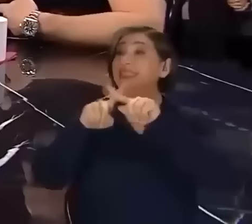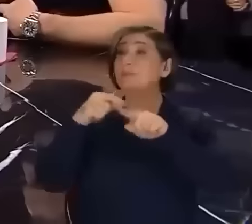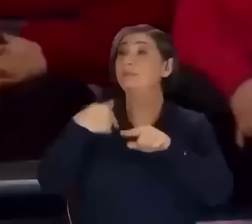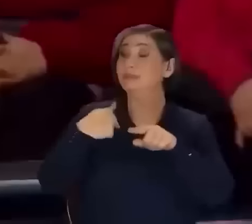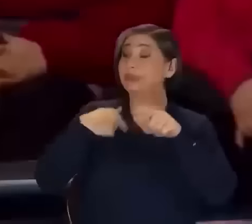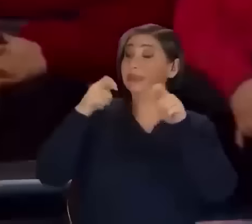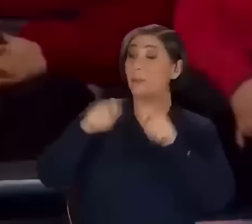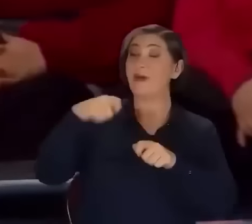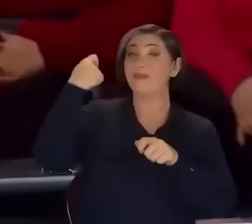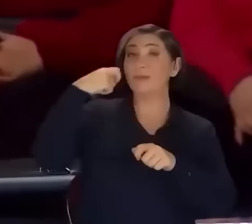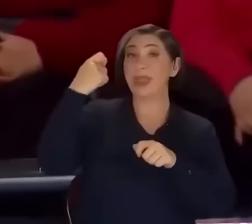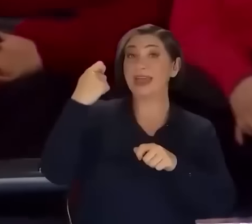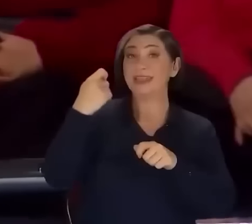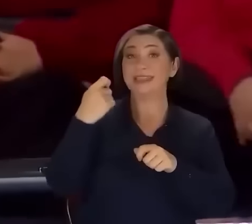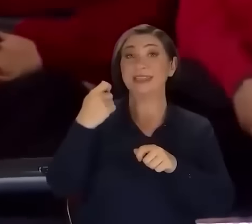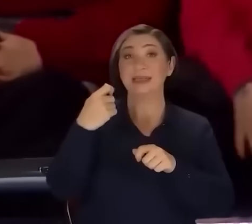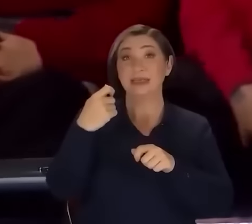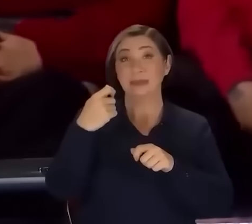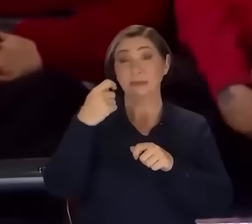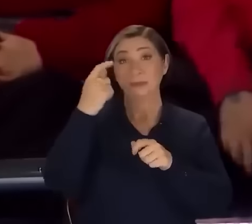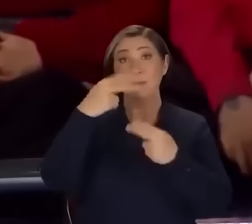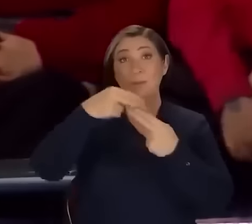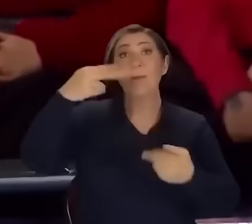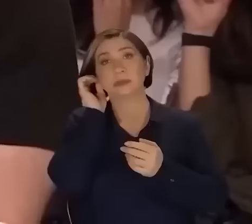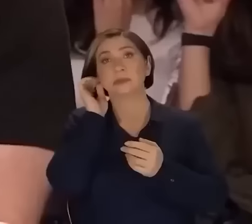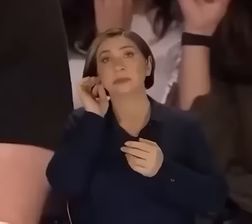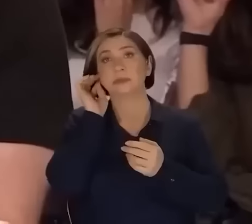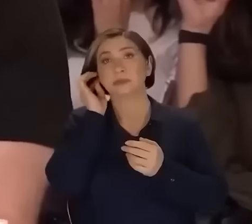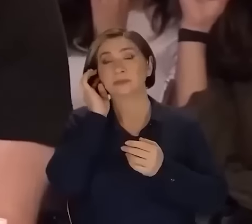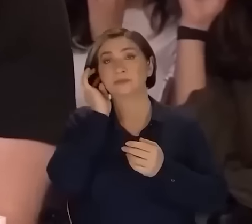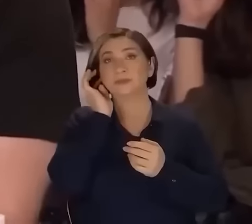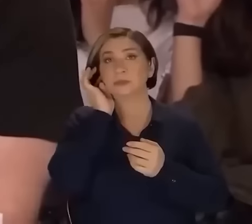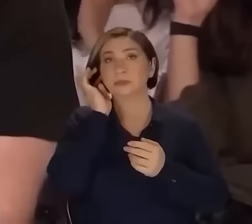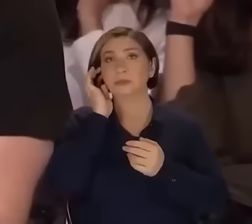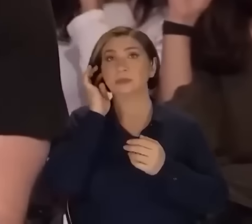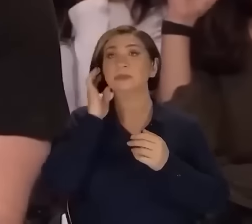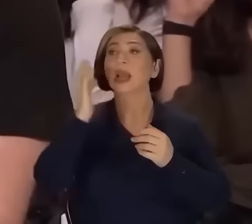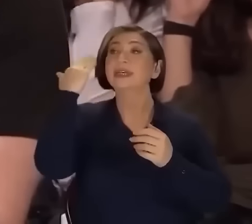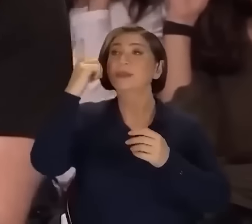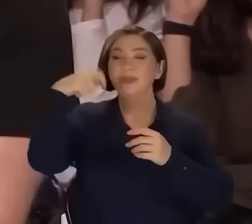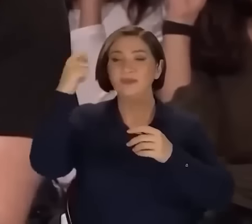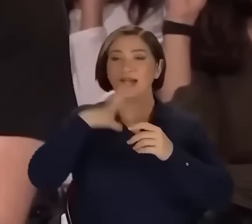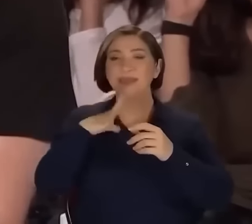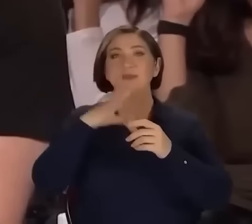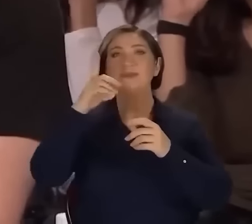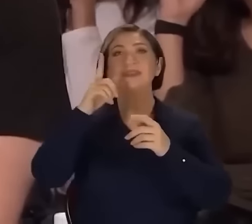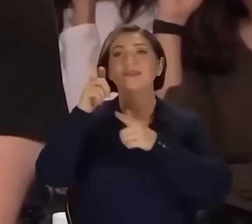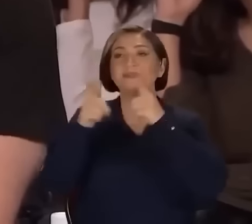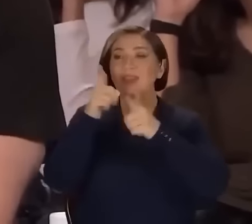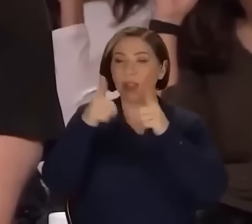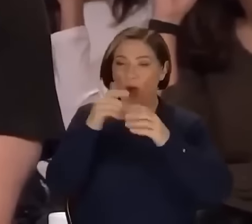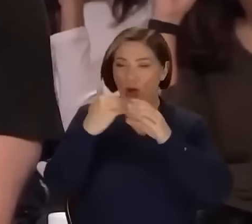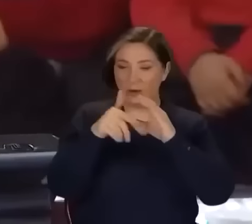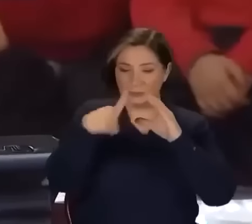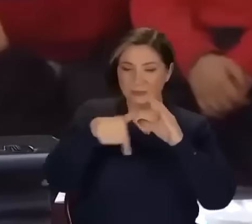biz yapan filmler diye bir E şey var belges Dancing Dirty Dancing hakikaten bir video zincirinin